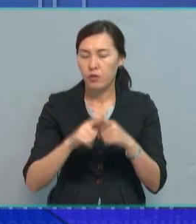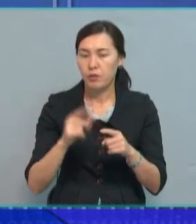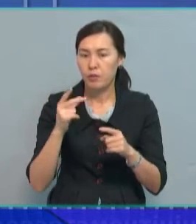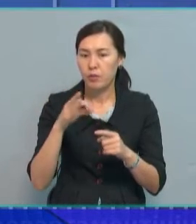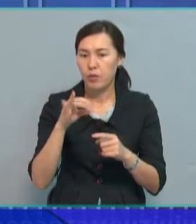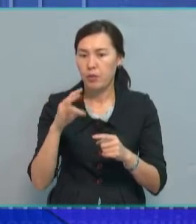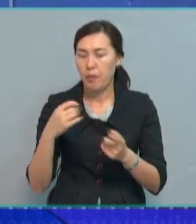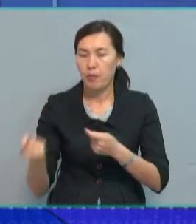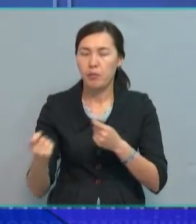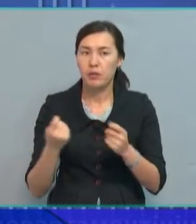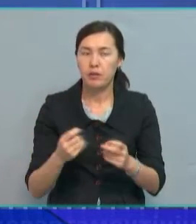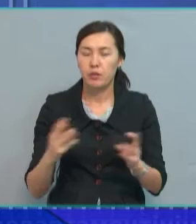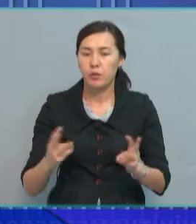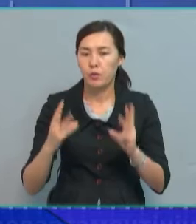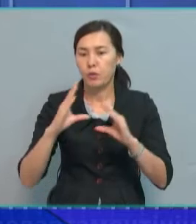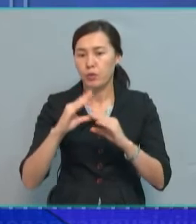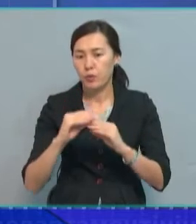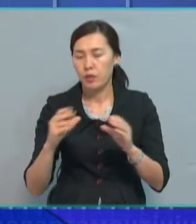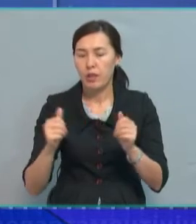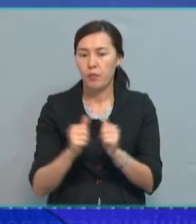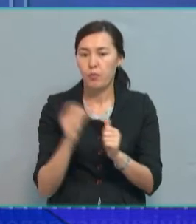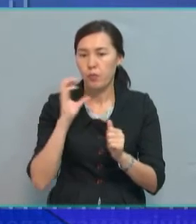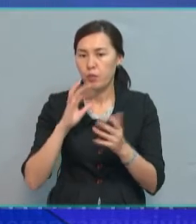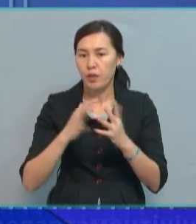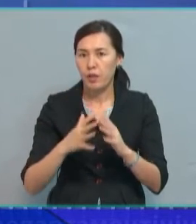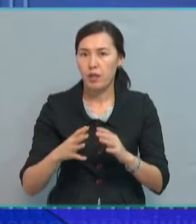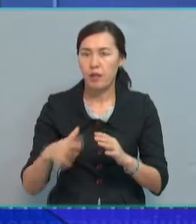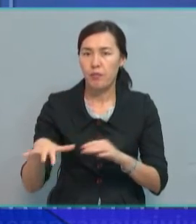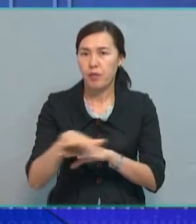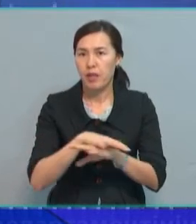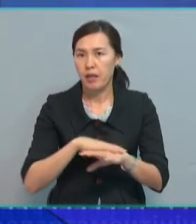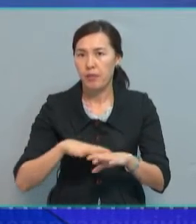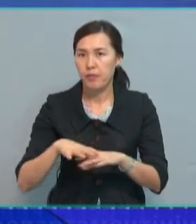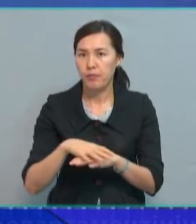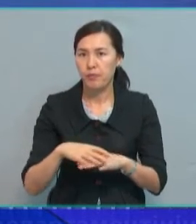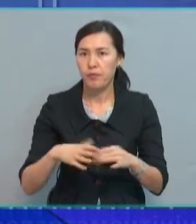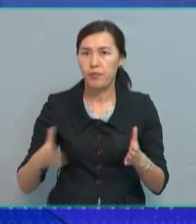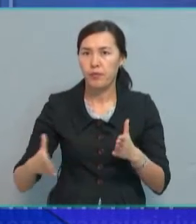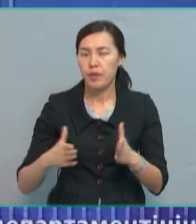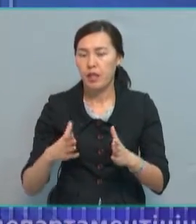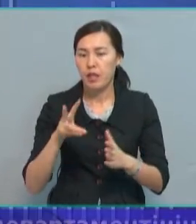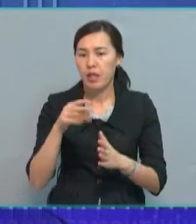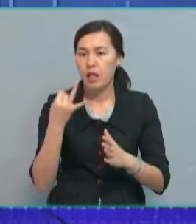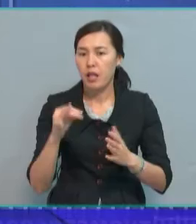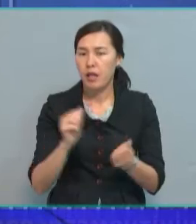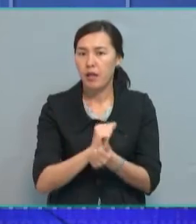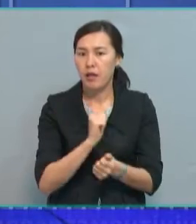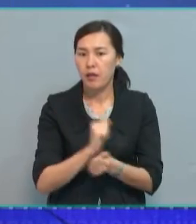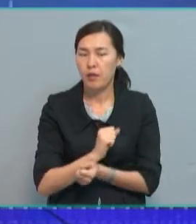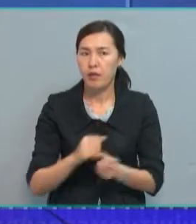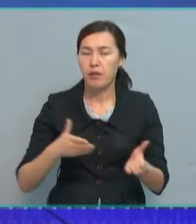мотопомпа жұмылдырылған. Өрт сөндіру бөлімдерінің жеке құрамы су басқан ауылда, аула аумақтардан, көшелерден батпақлай мен тастарды